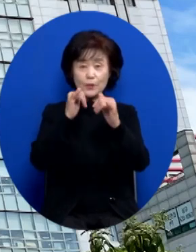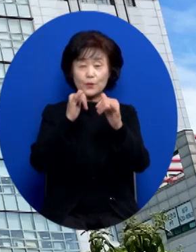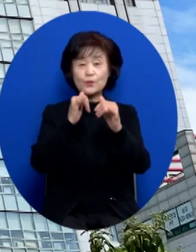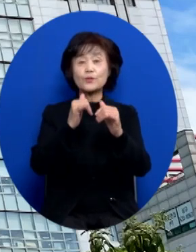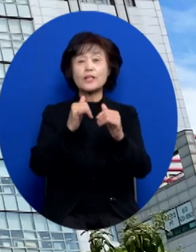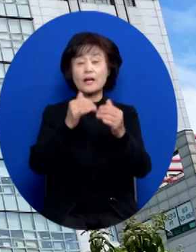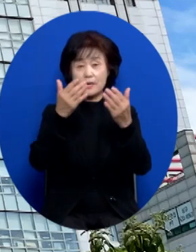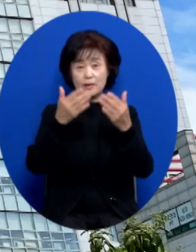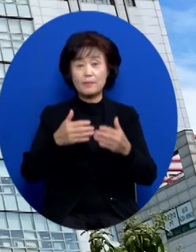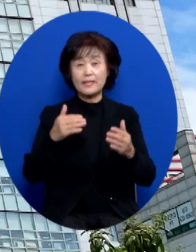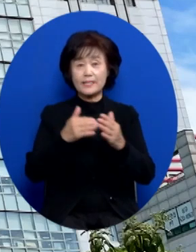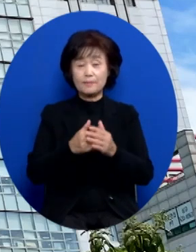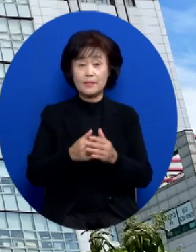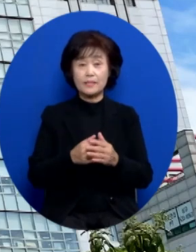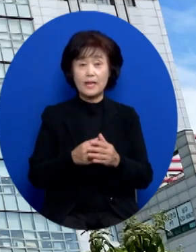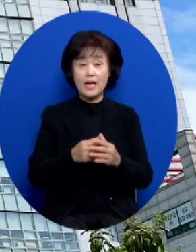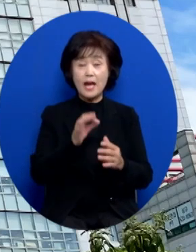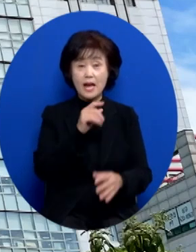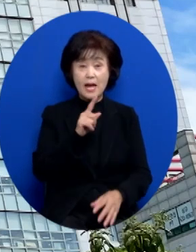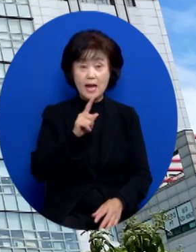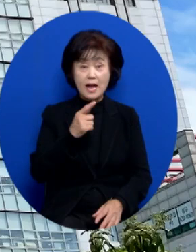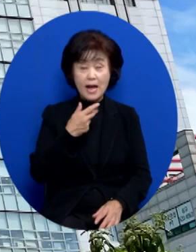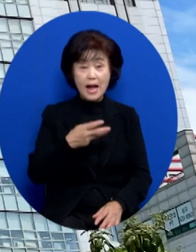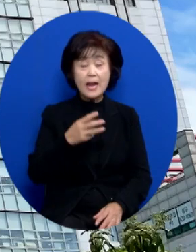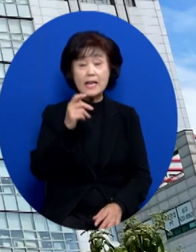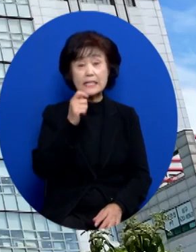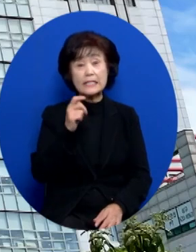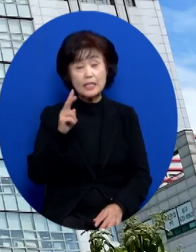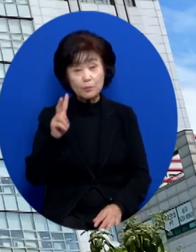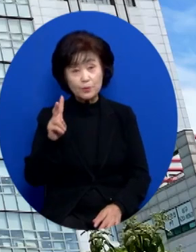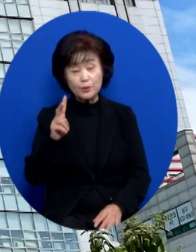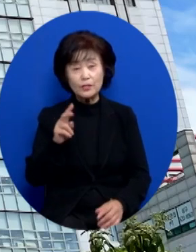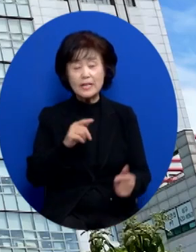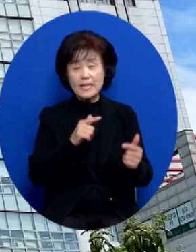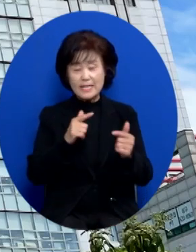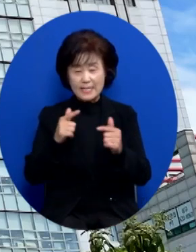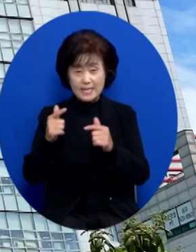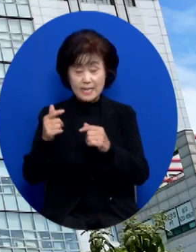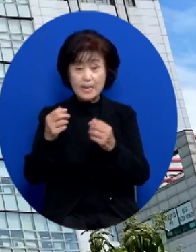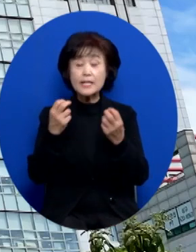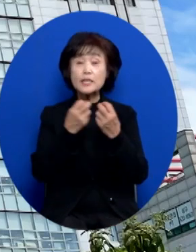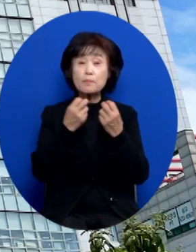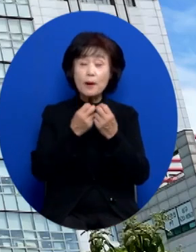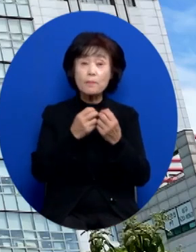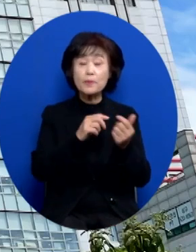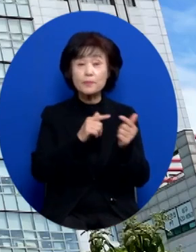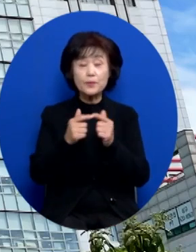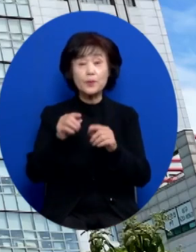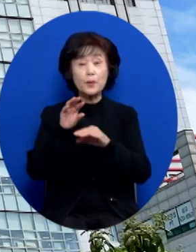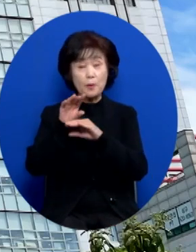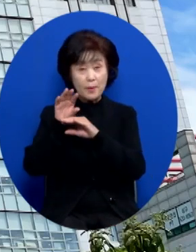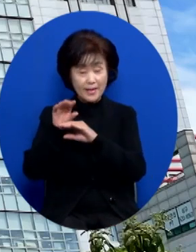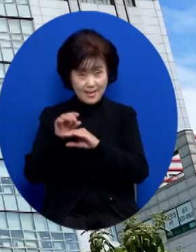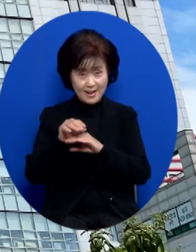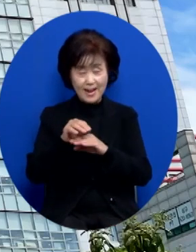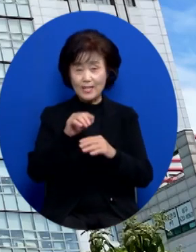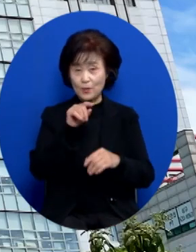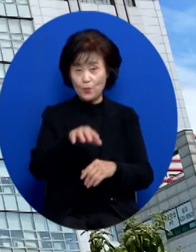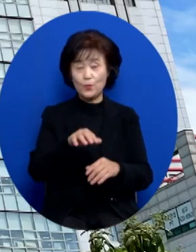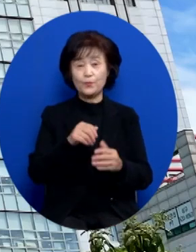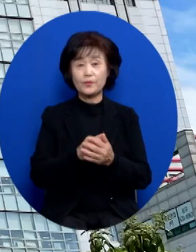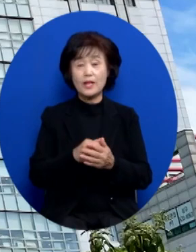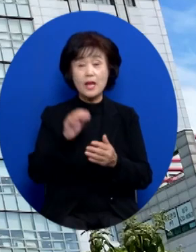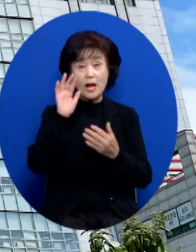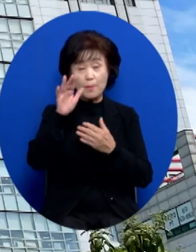수상했습니다. RTV는 장애인들의 일상을 토크쇼 등 다양한 형식으로 제작해 방영하는 채널입니다. 재단은